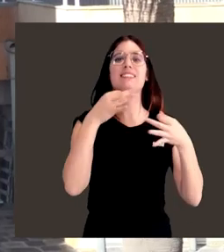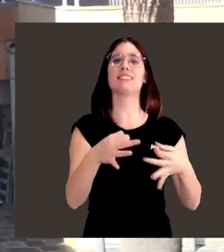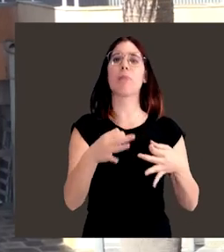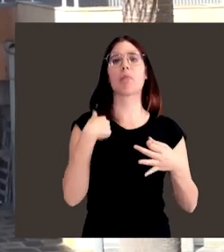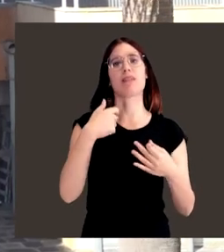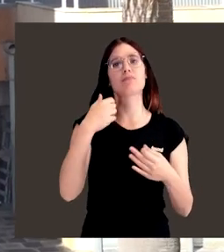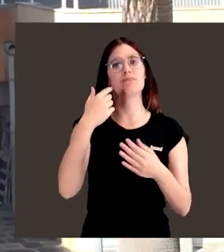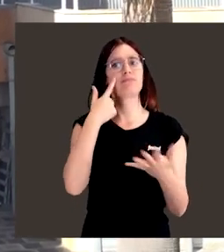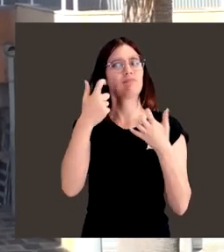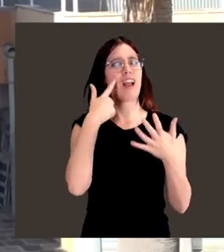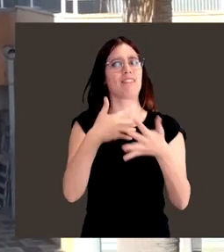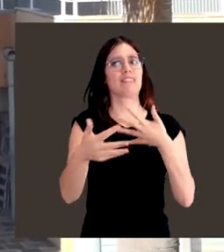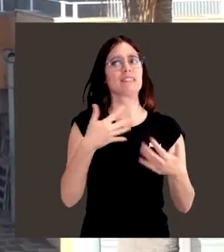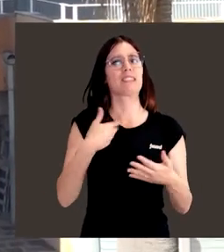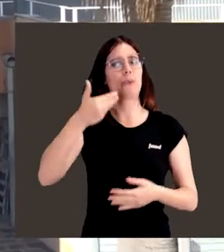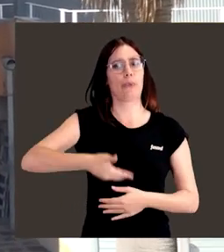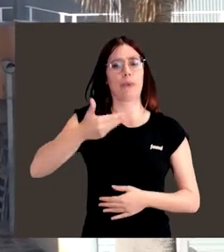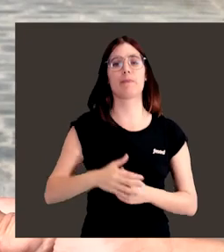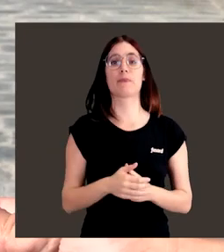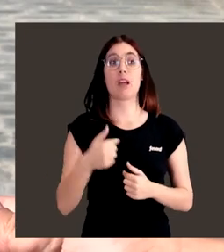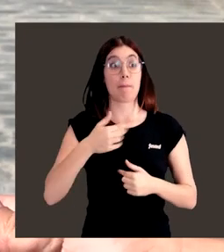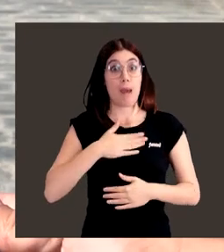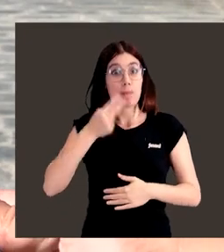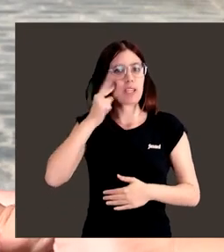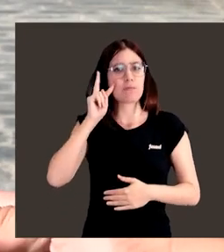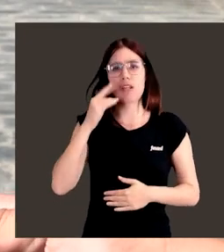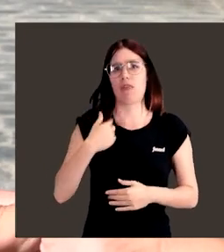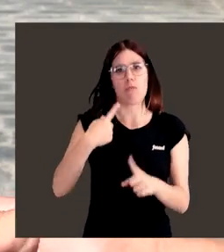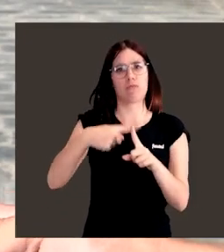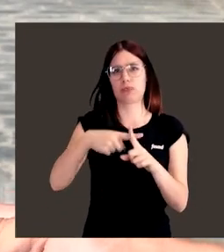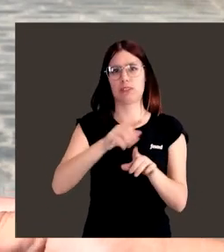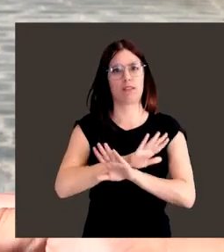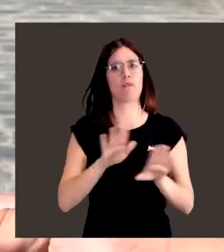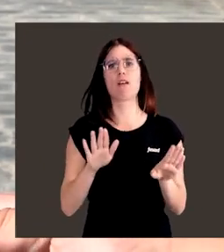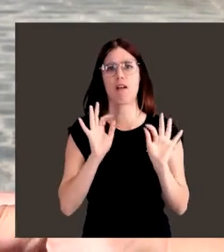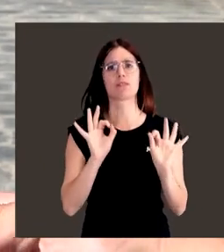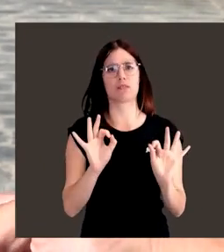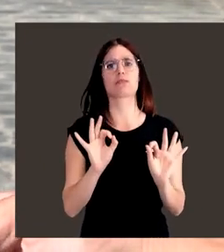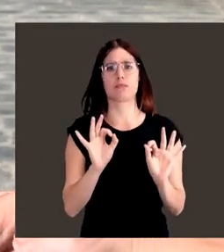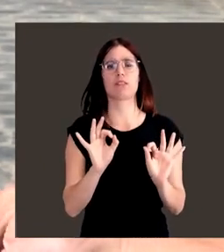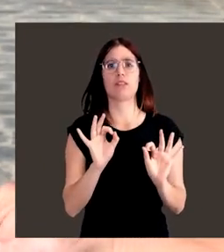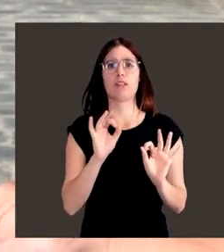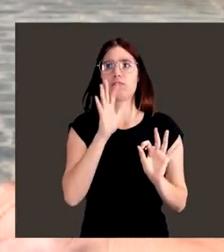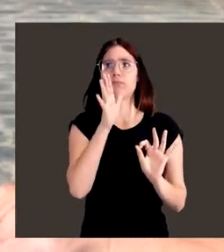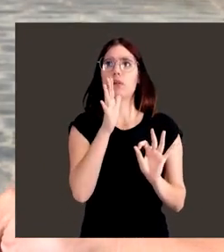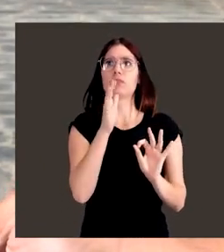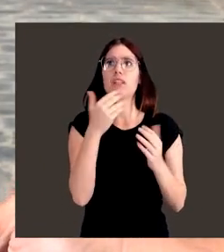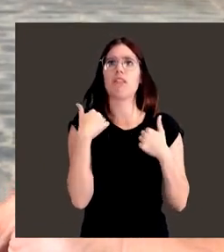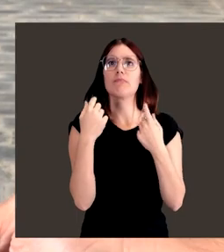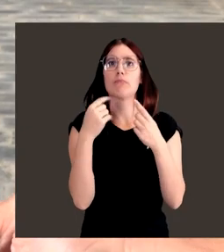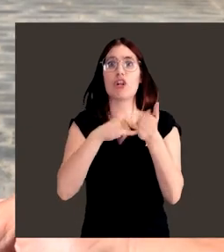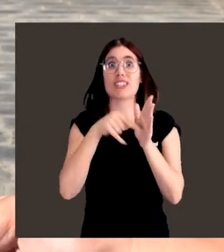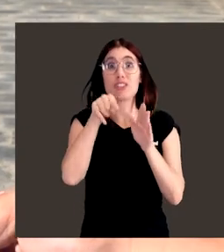de la mà de destacades figures de l'art urbà. Per mi l'experiència ha sigut superpositiva, o sigui, projectes així, no sé,